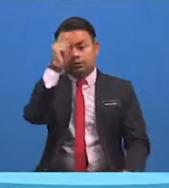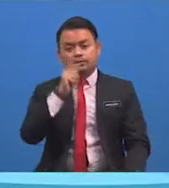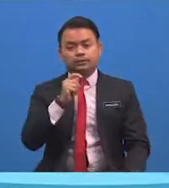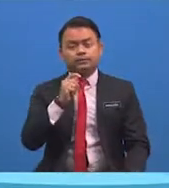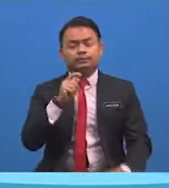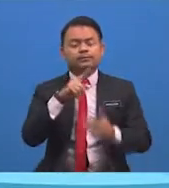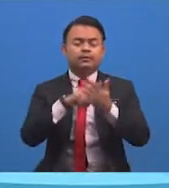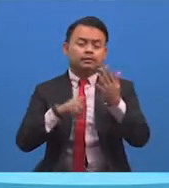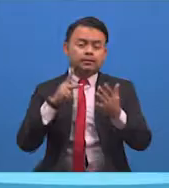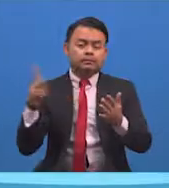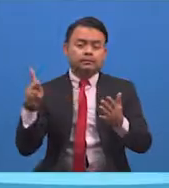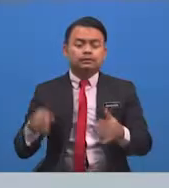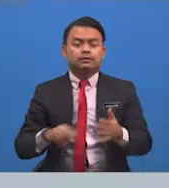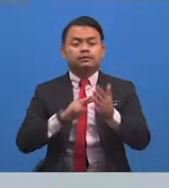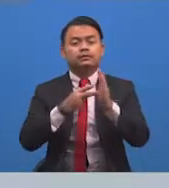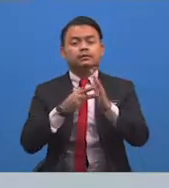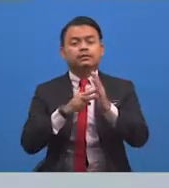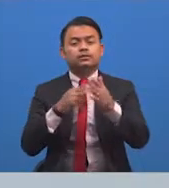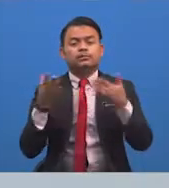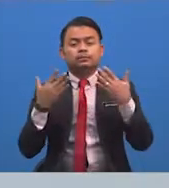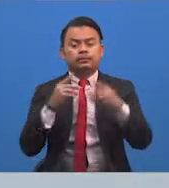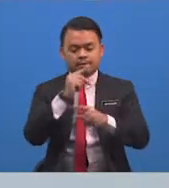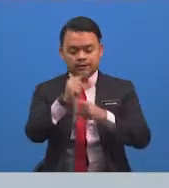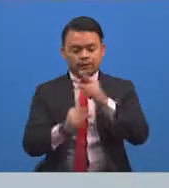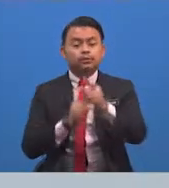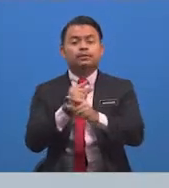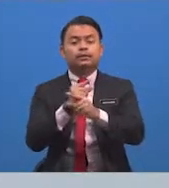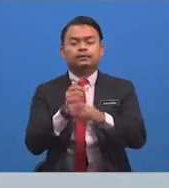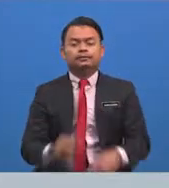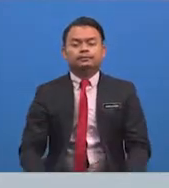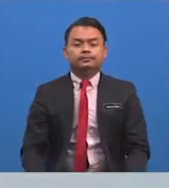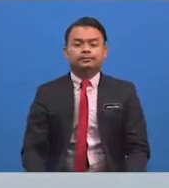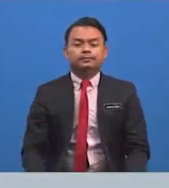apakah yang dimaksudkan dengan pemanasan global?